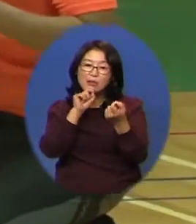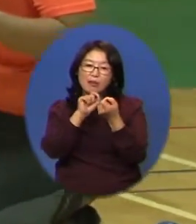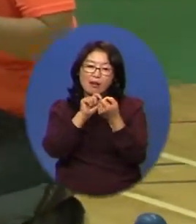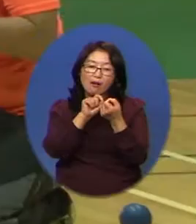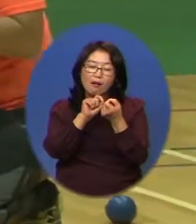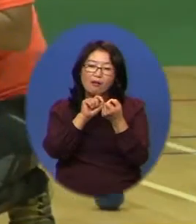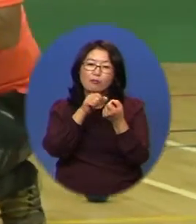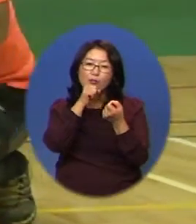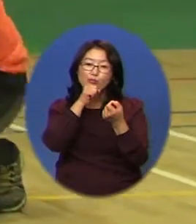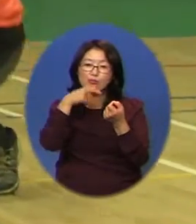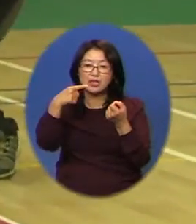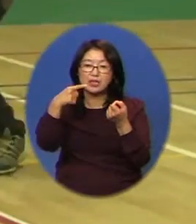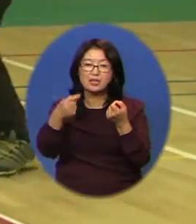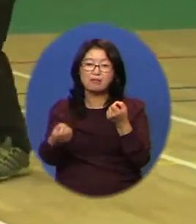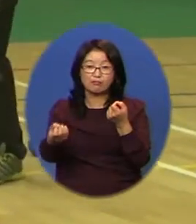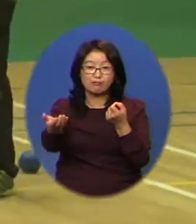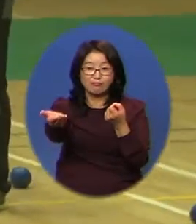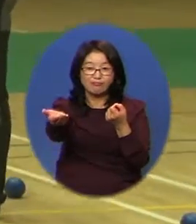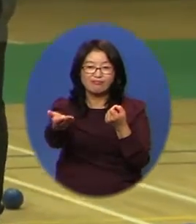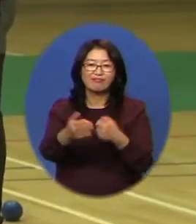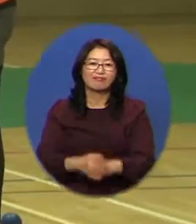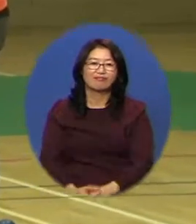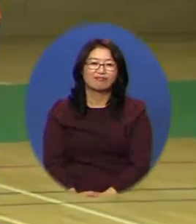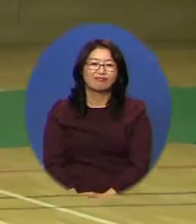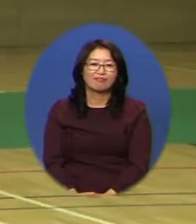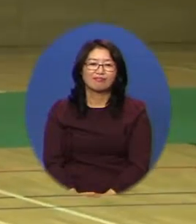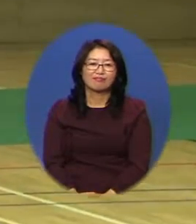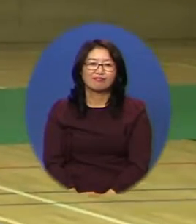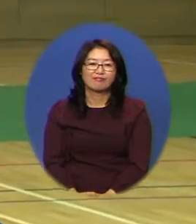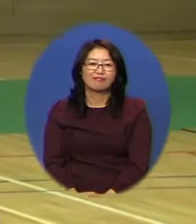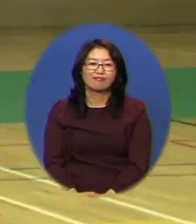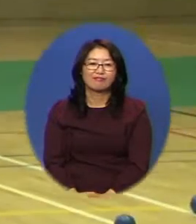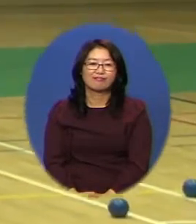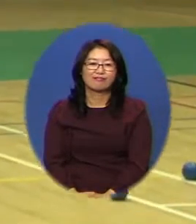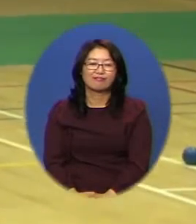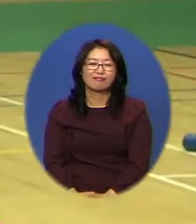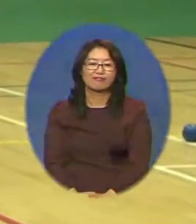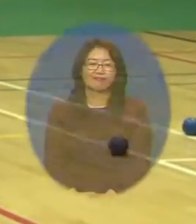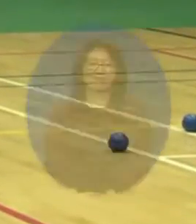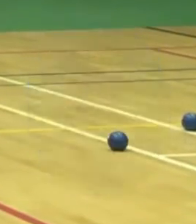1점을 얻게 되는 것입니다. 자, 원 포 레드 공 가져가세요.